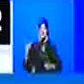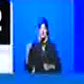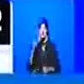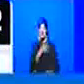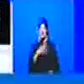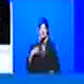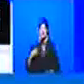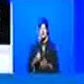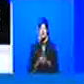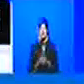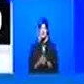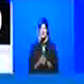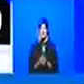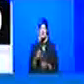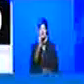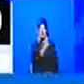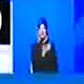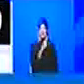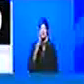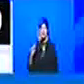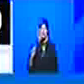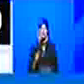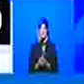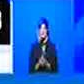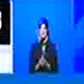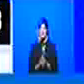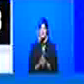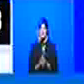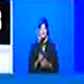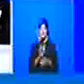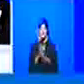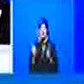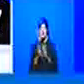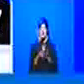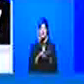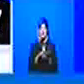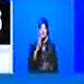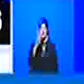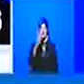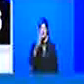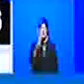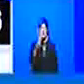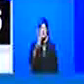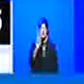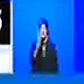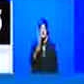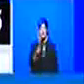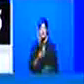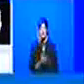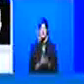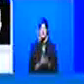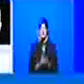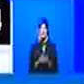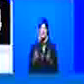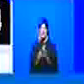sedulur kabeh makmur, bidang ekonomi setidak-tidaknya menyasar dua hal pokok. Pertama, mengatasi